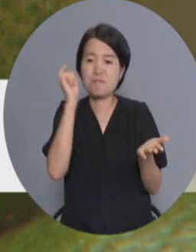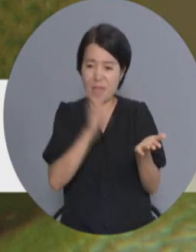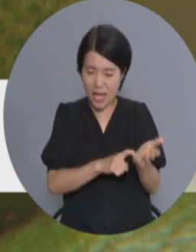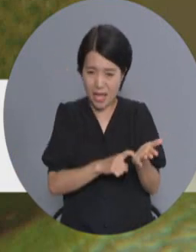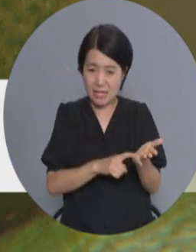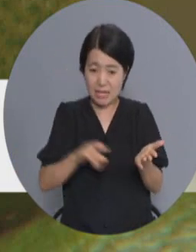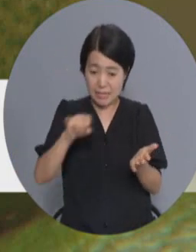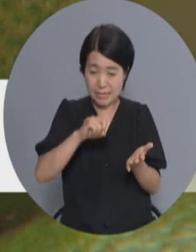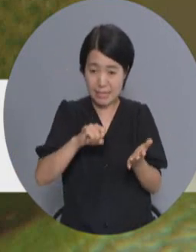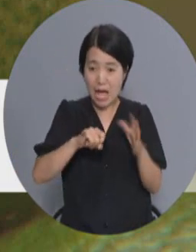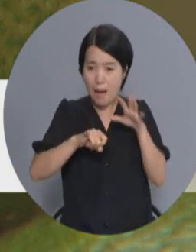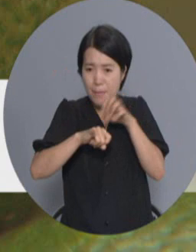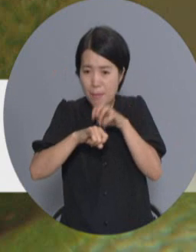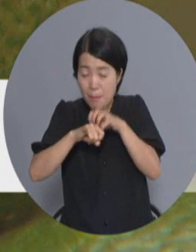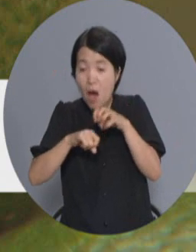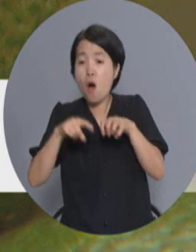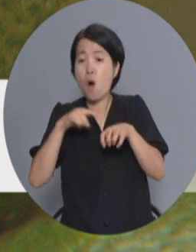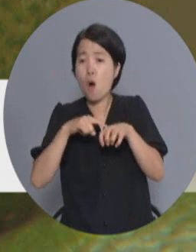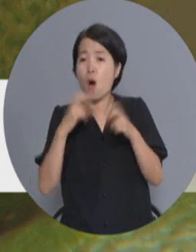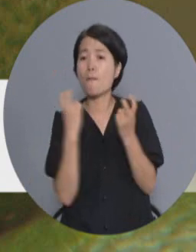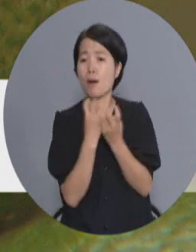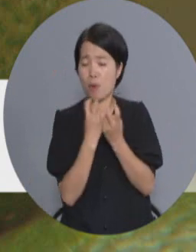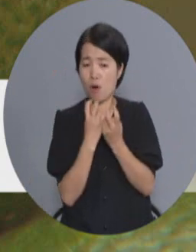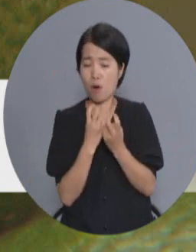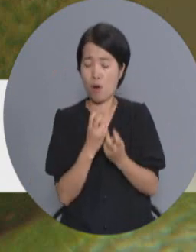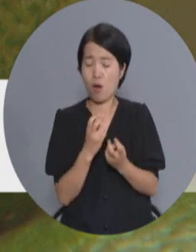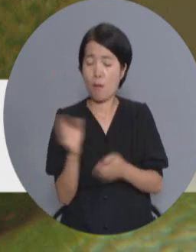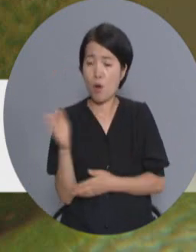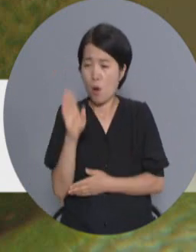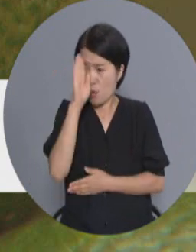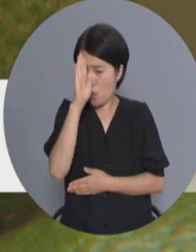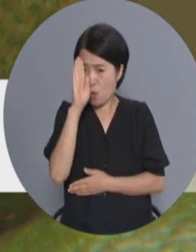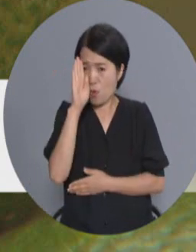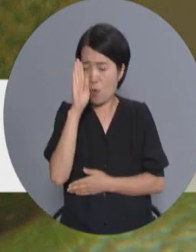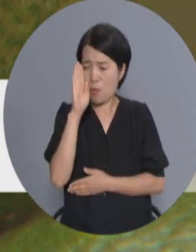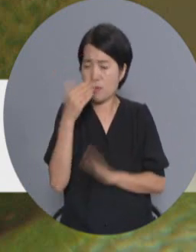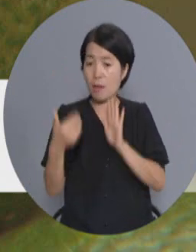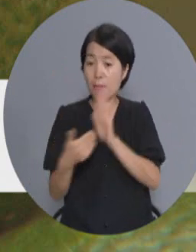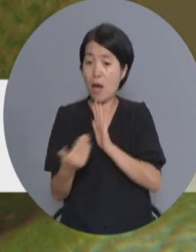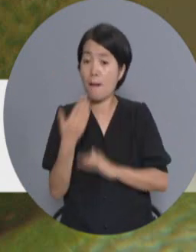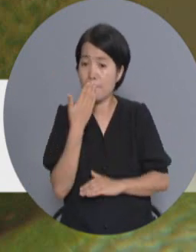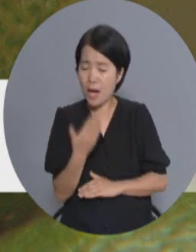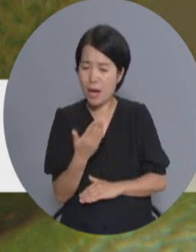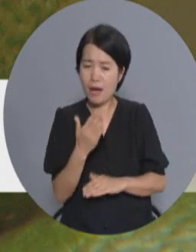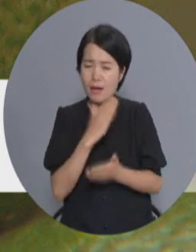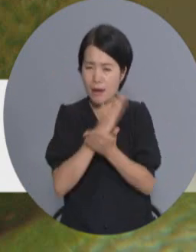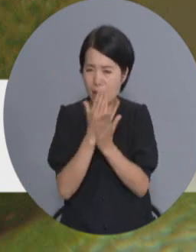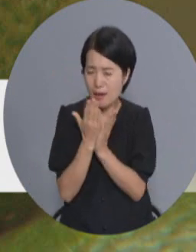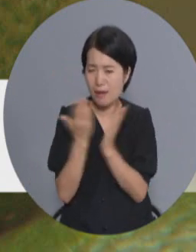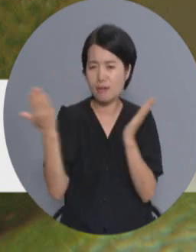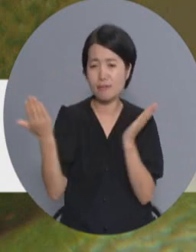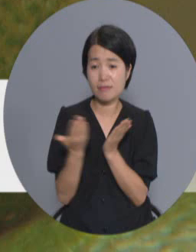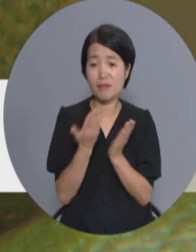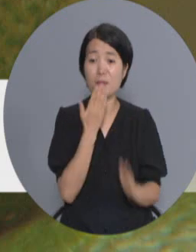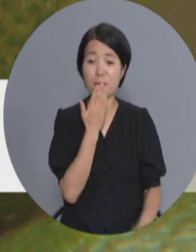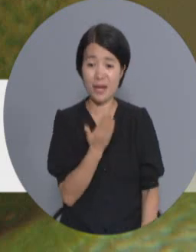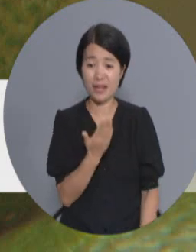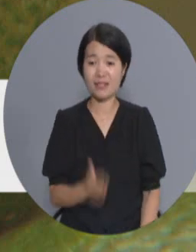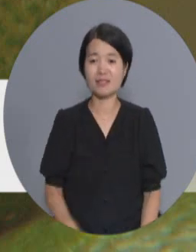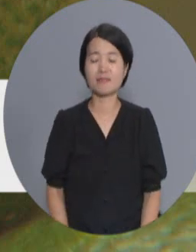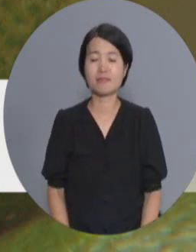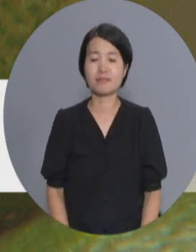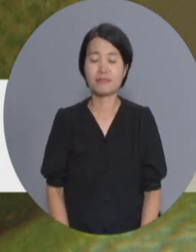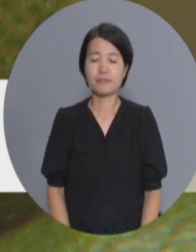바이러스를 활용하는 방법인데요. 어류 질병 방제에도 기술 적용이 가능해서 다양한 분야에 활용될 전망입니다.